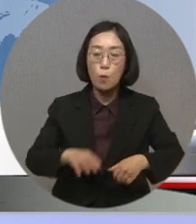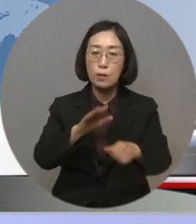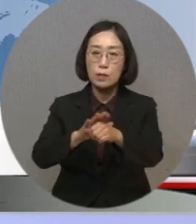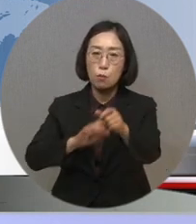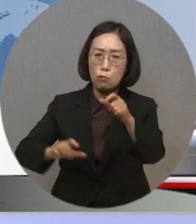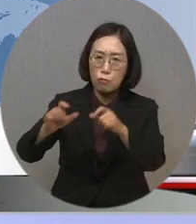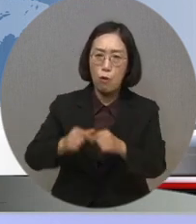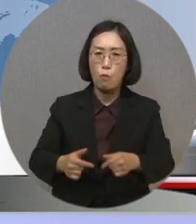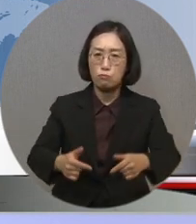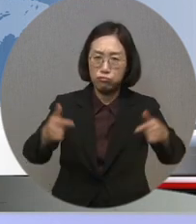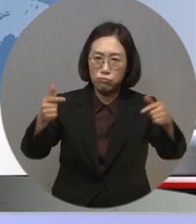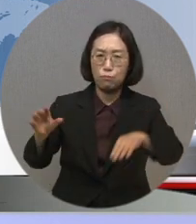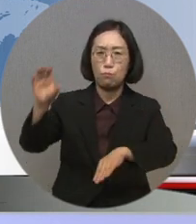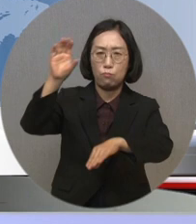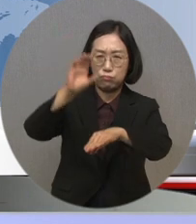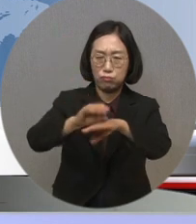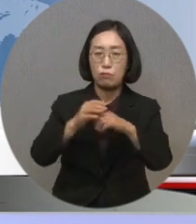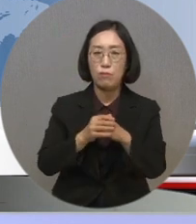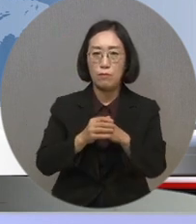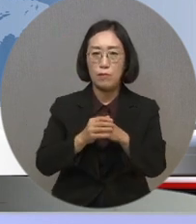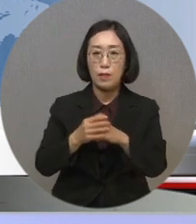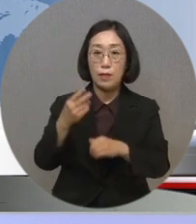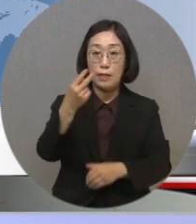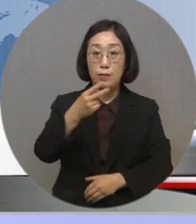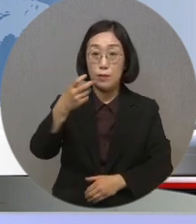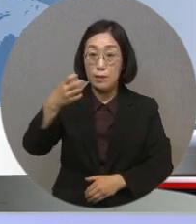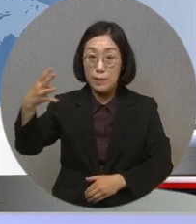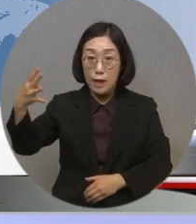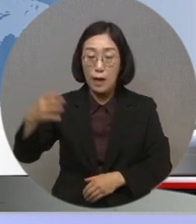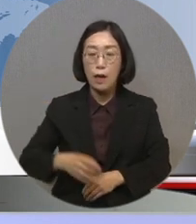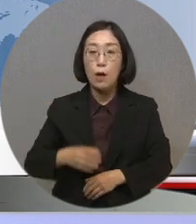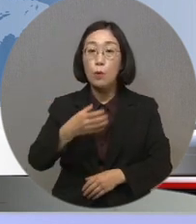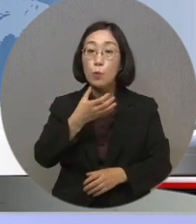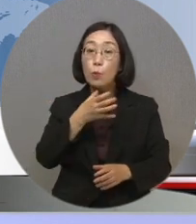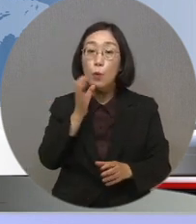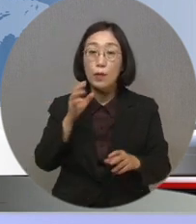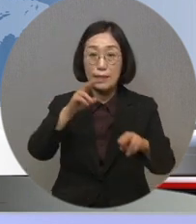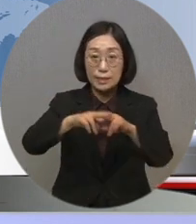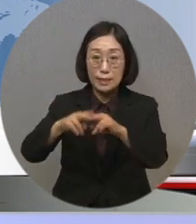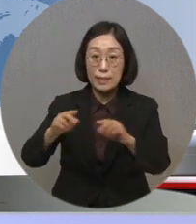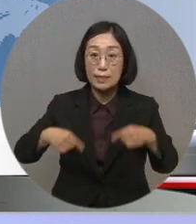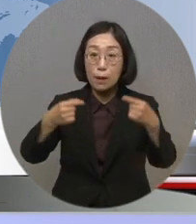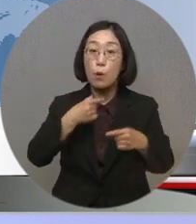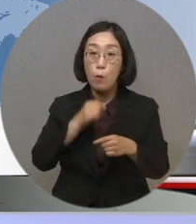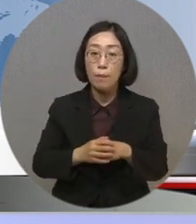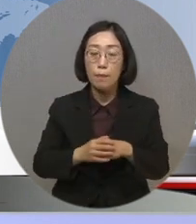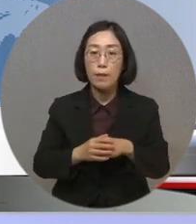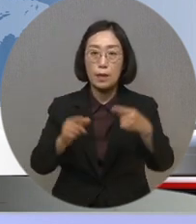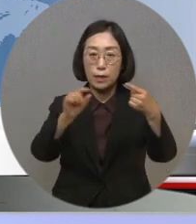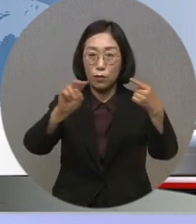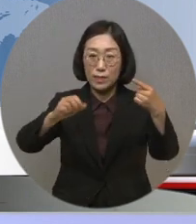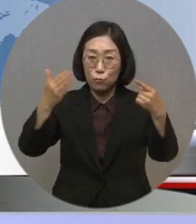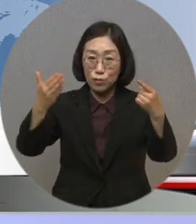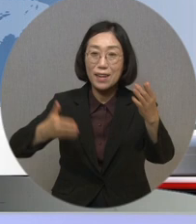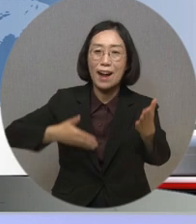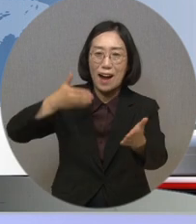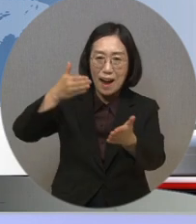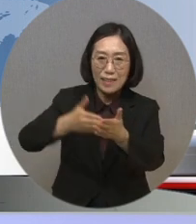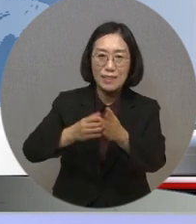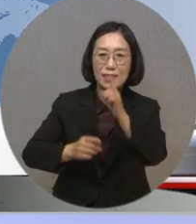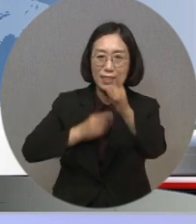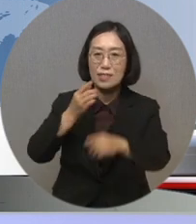폭을 대폭 확대합니다 2024년도 노인일자리 사업 참여자는 오는 29일까지